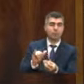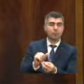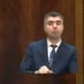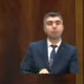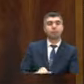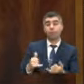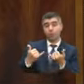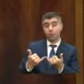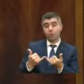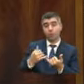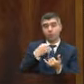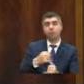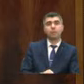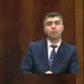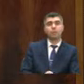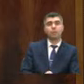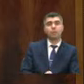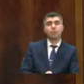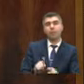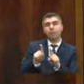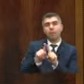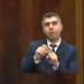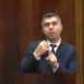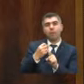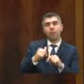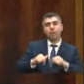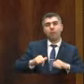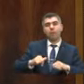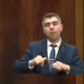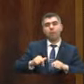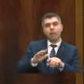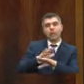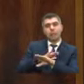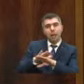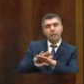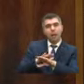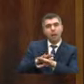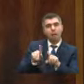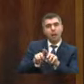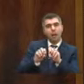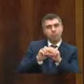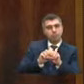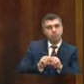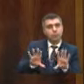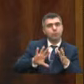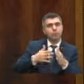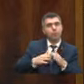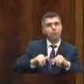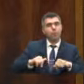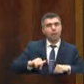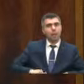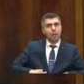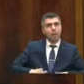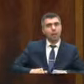هذه المناسبة لطرح مسألة مدى استمرارية الإرادة السياسية عبر الإدارات الحكومية وأجهزتها في